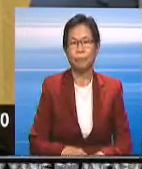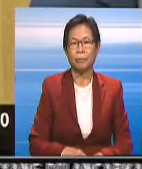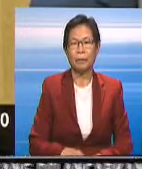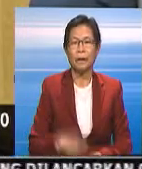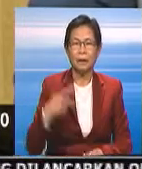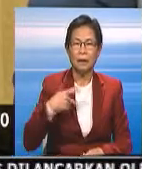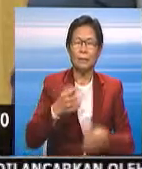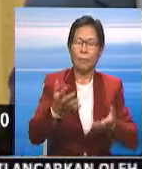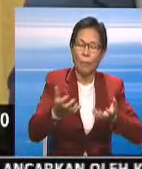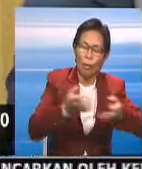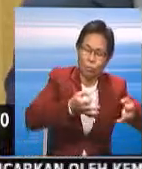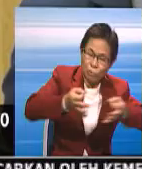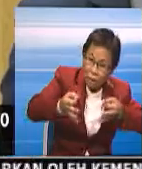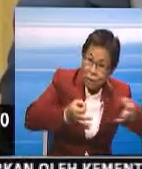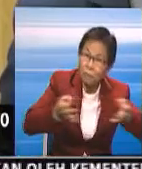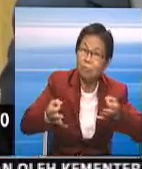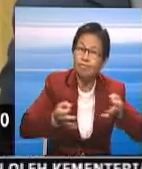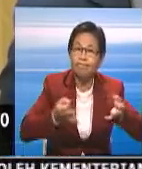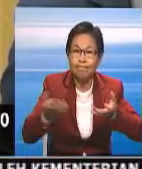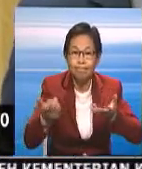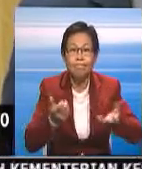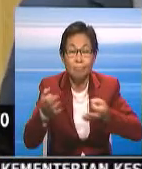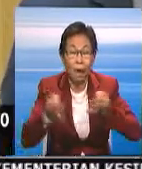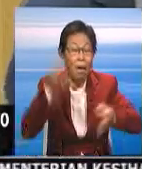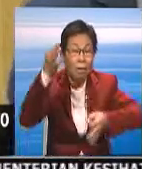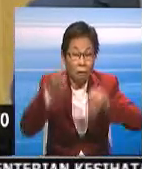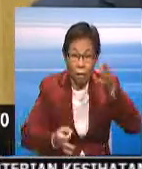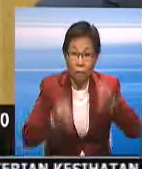nak jelaskan ialah kalau